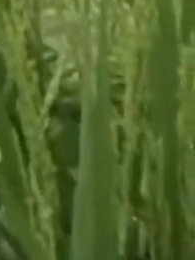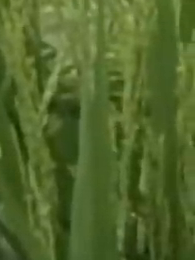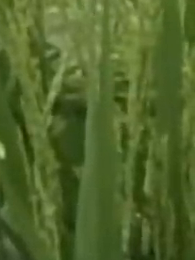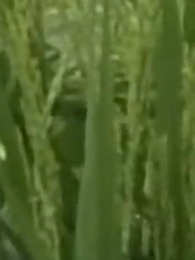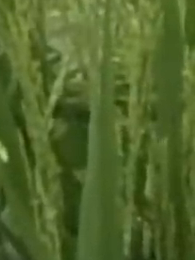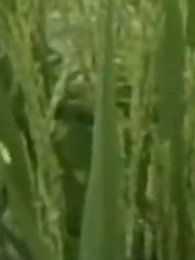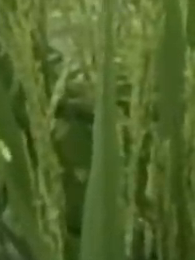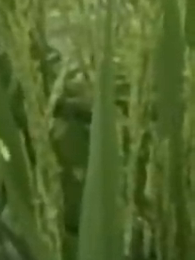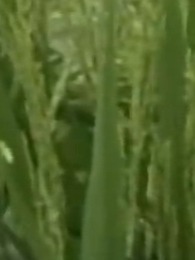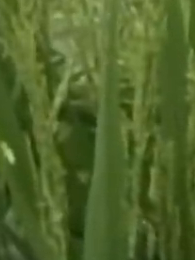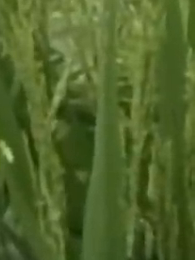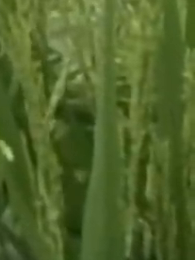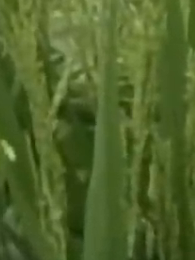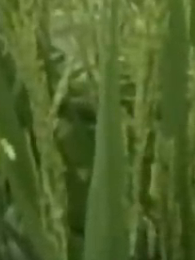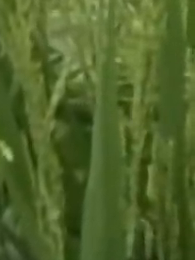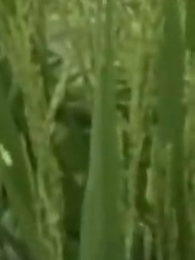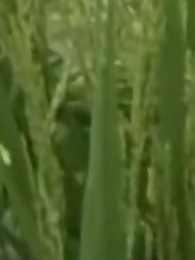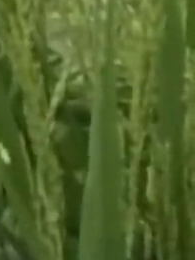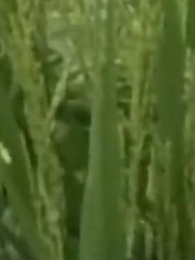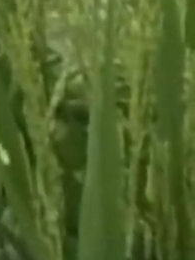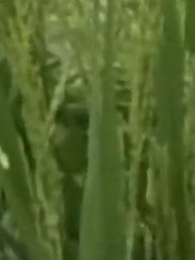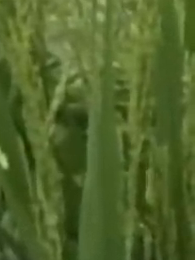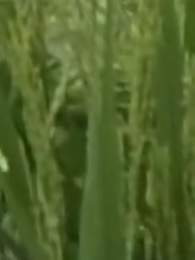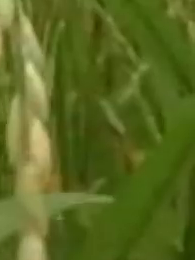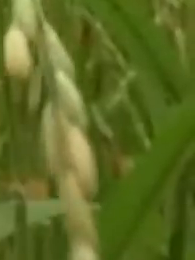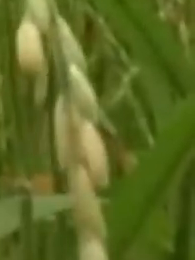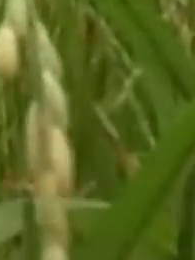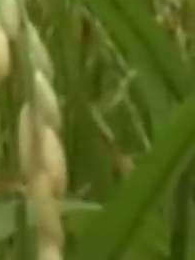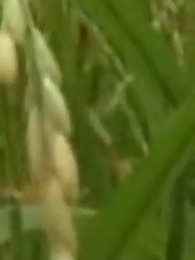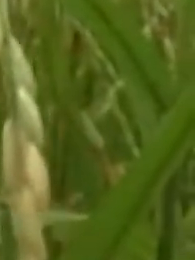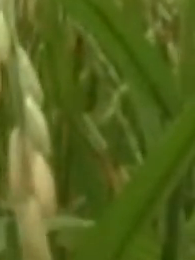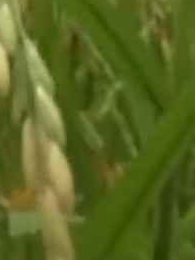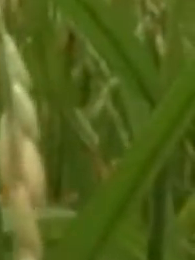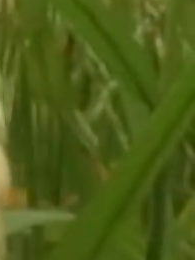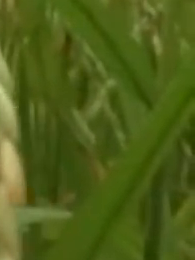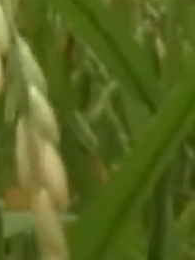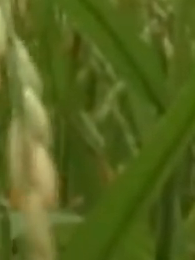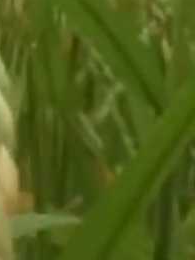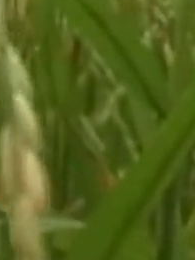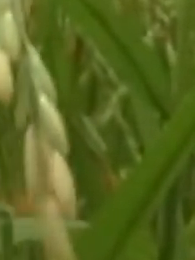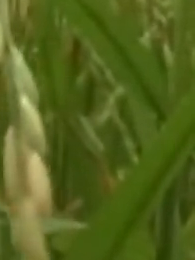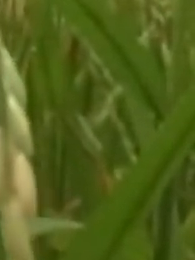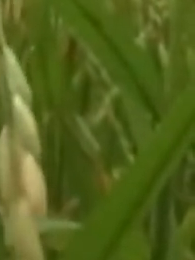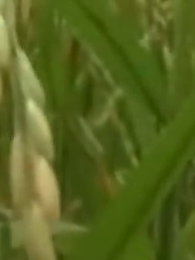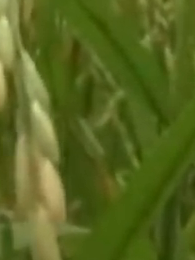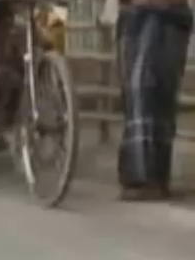বিভাগ। আর এ থেকে 8,89,000 মেট্রিক টন ধান উৎপাদন হবে বলে আশা করা হচ্ছে।